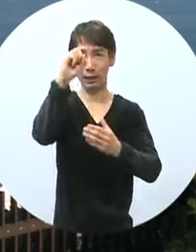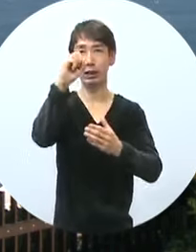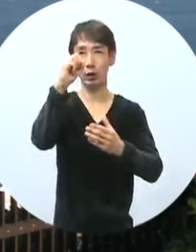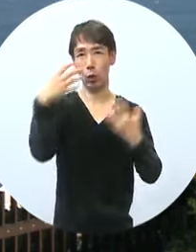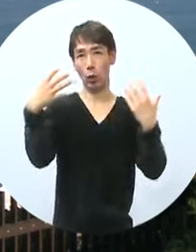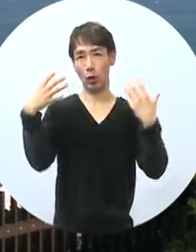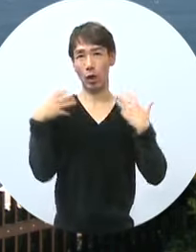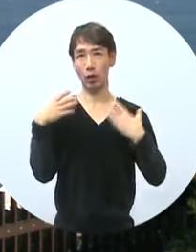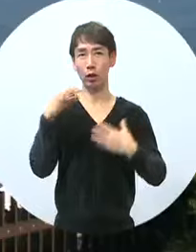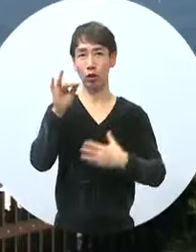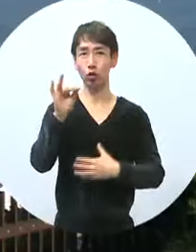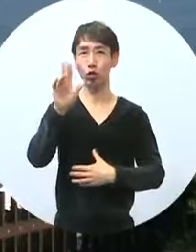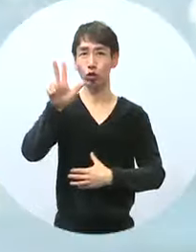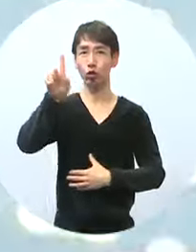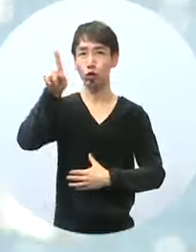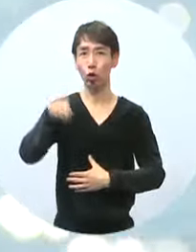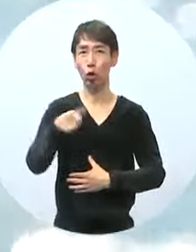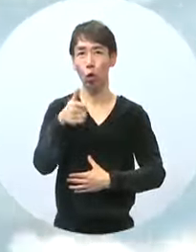野武史です。